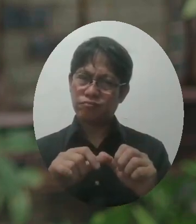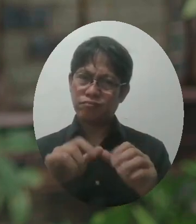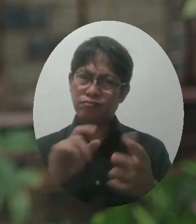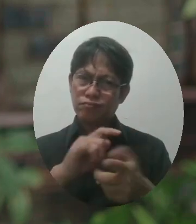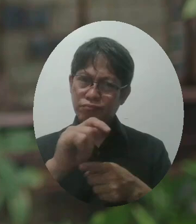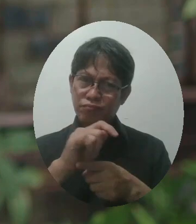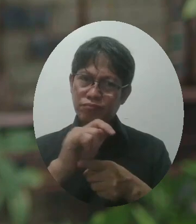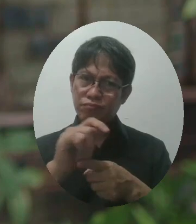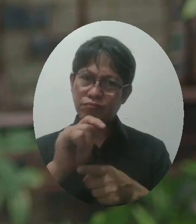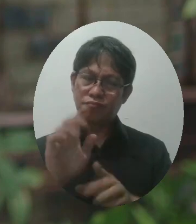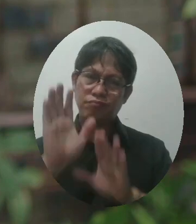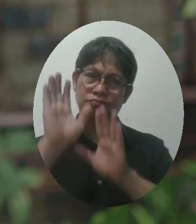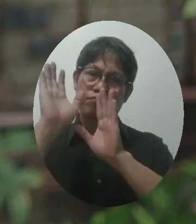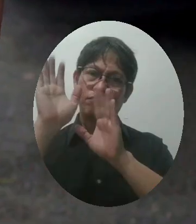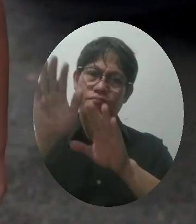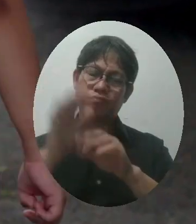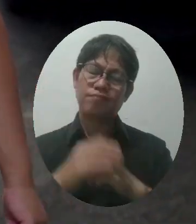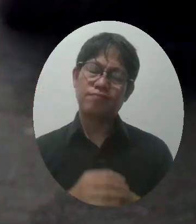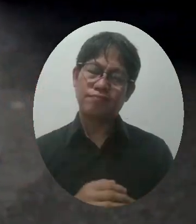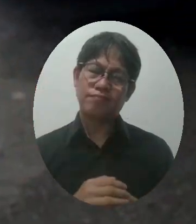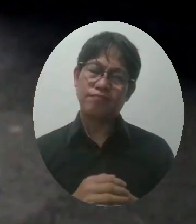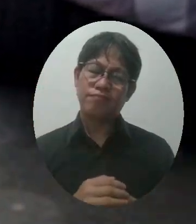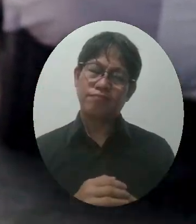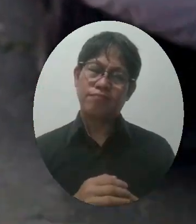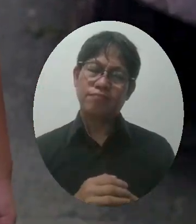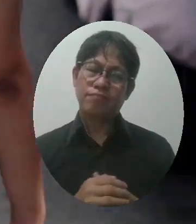sa paglalaro ng basketball si Cloud.